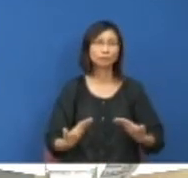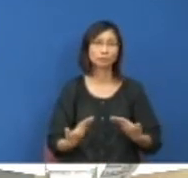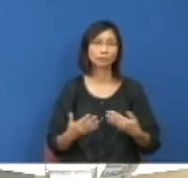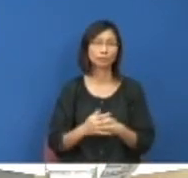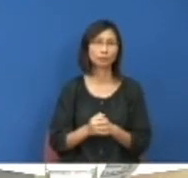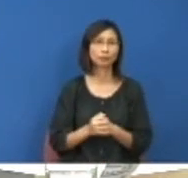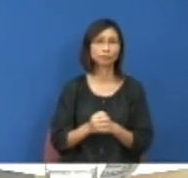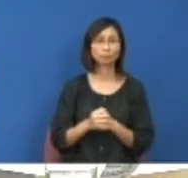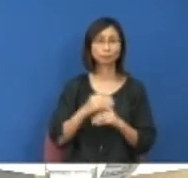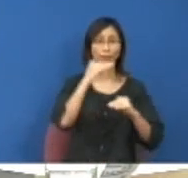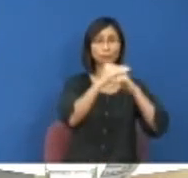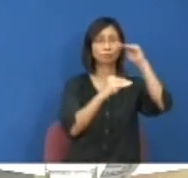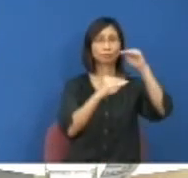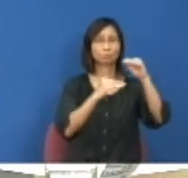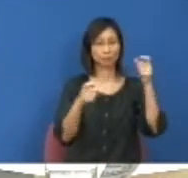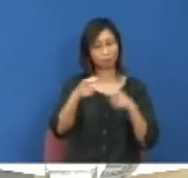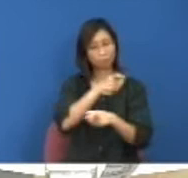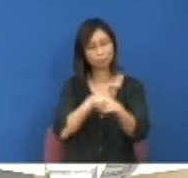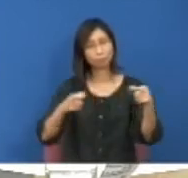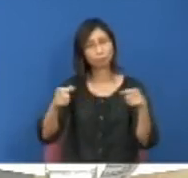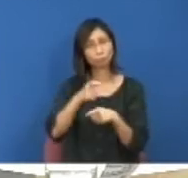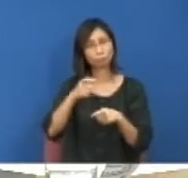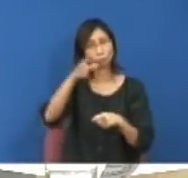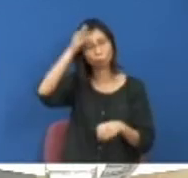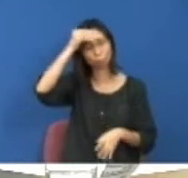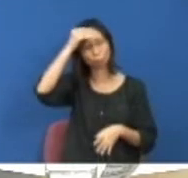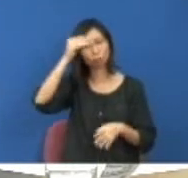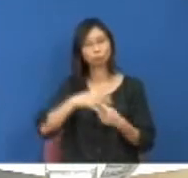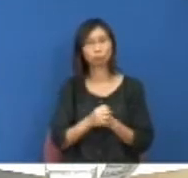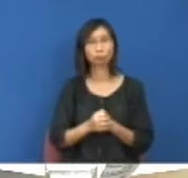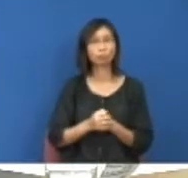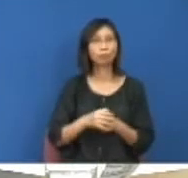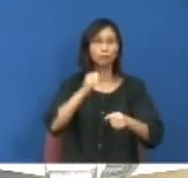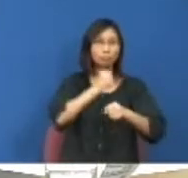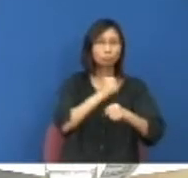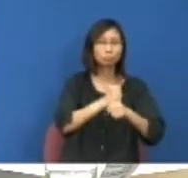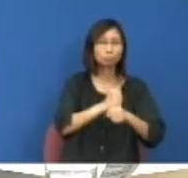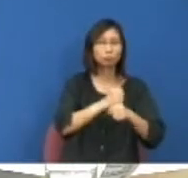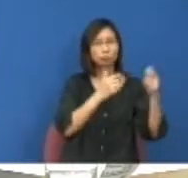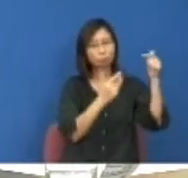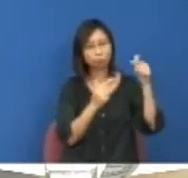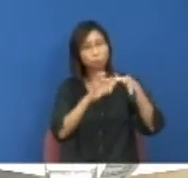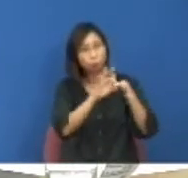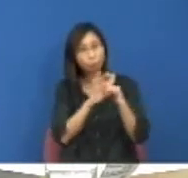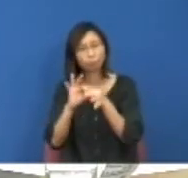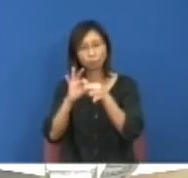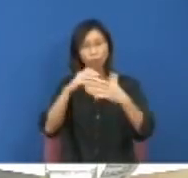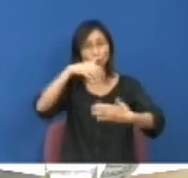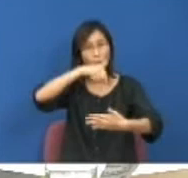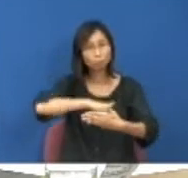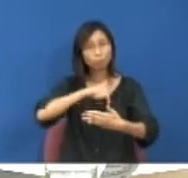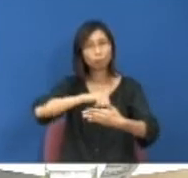政治學或者經濟學上面咧，就係話佢係喺一個生產系統一個生產關係裏邊，佢